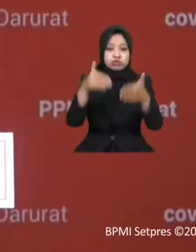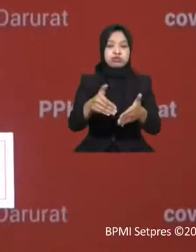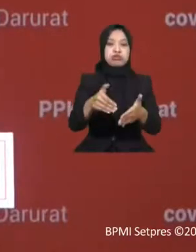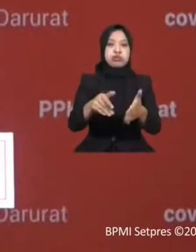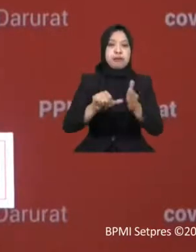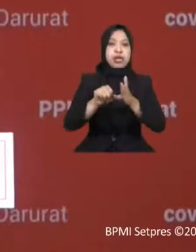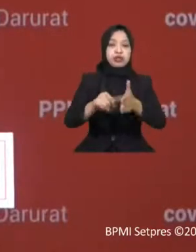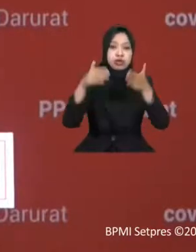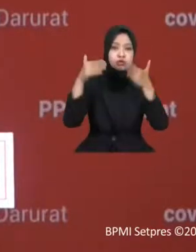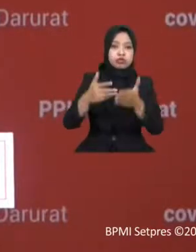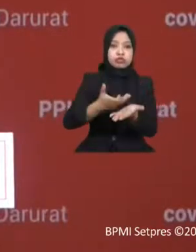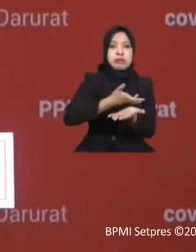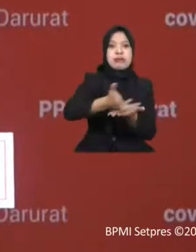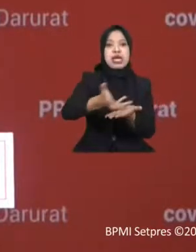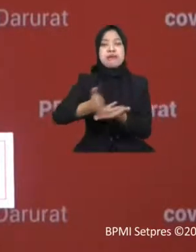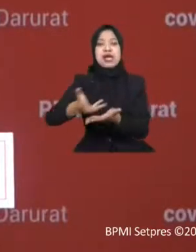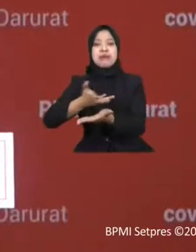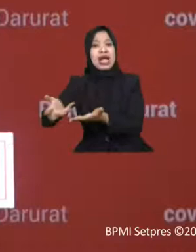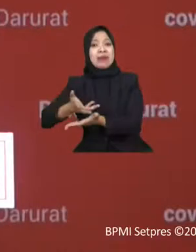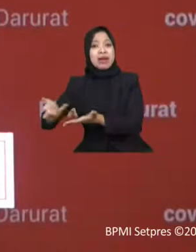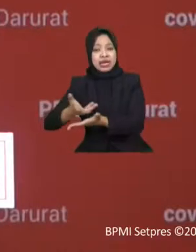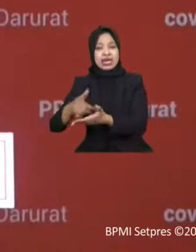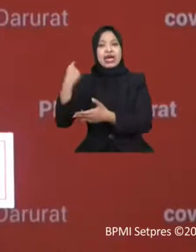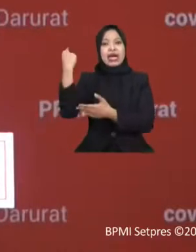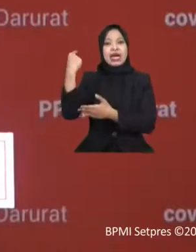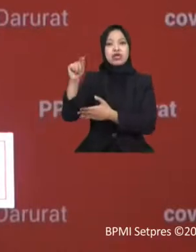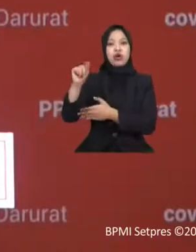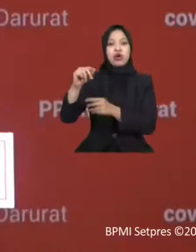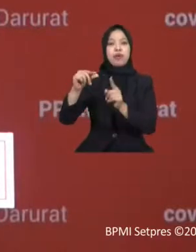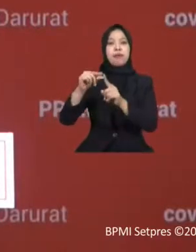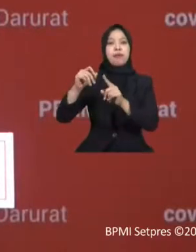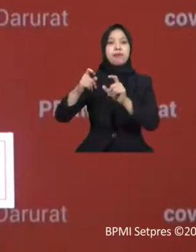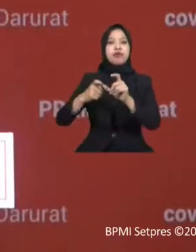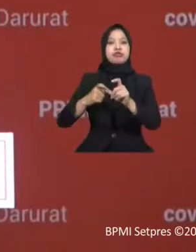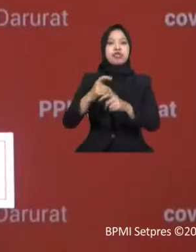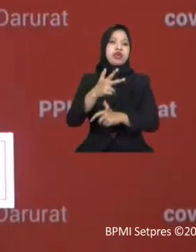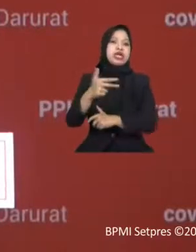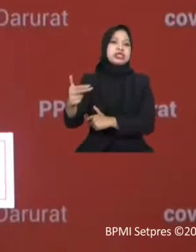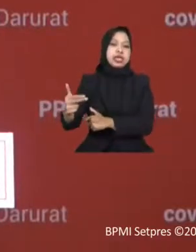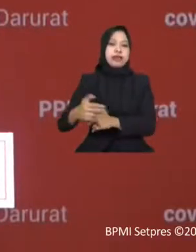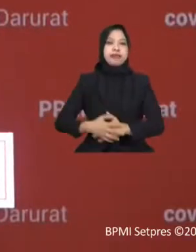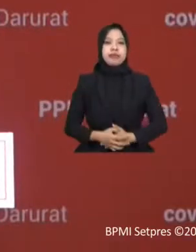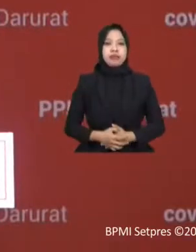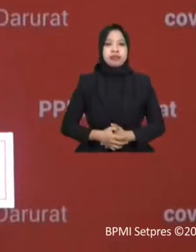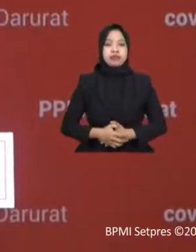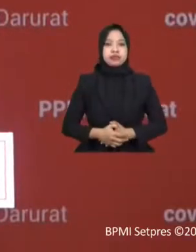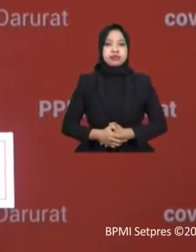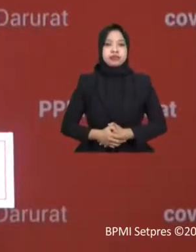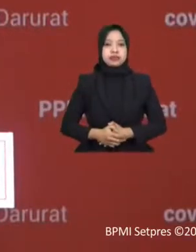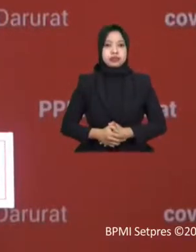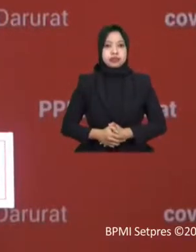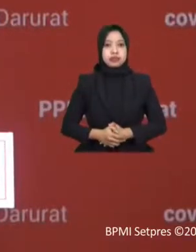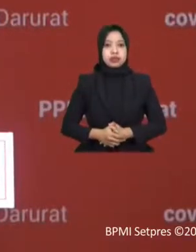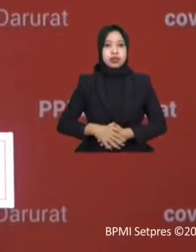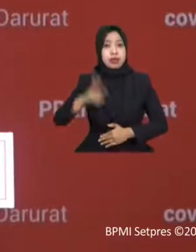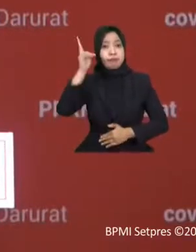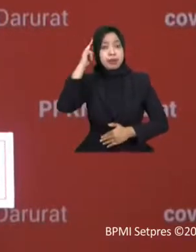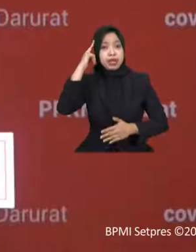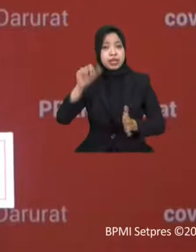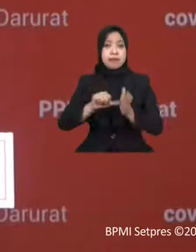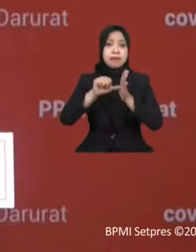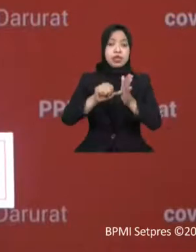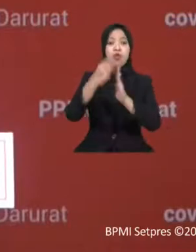yang disalurkan melalui jaringan kantor PT Pos Indonesia pemerintah mengalokasikan